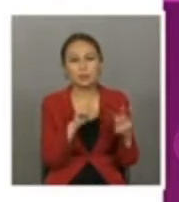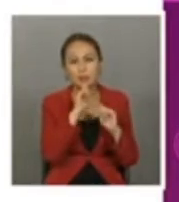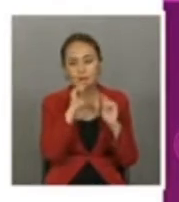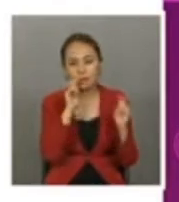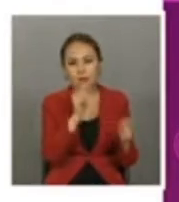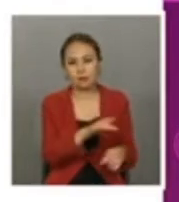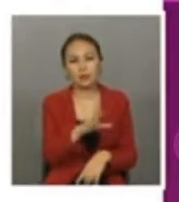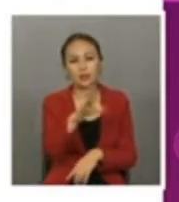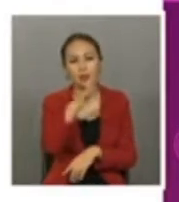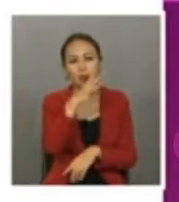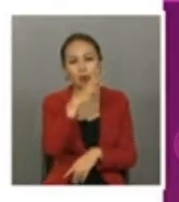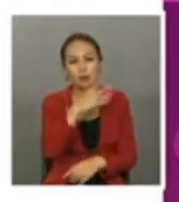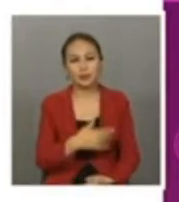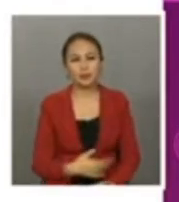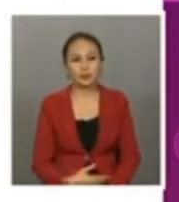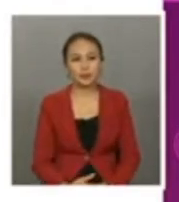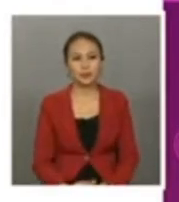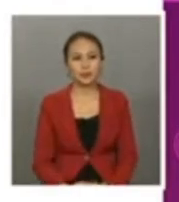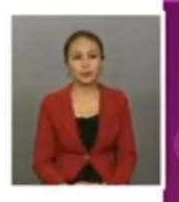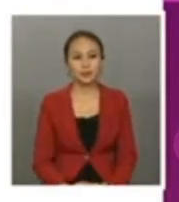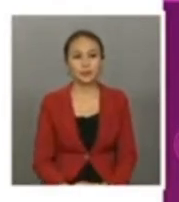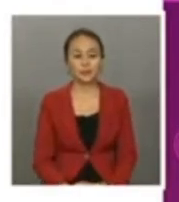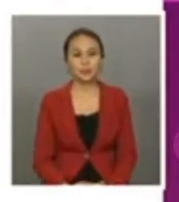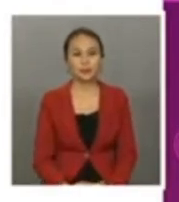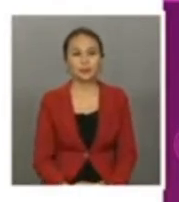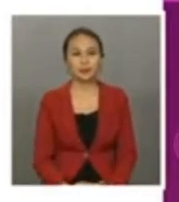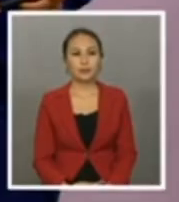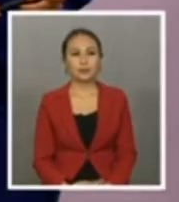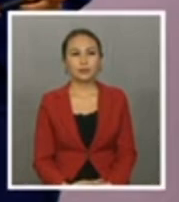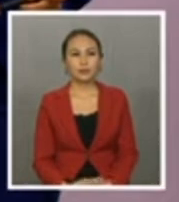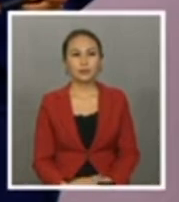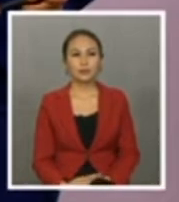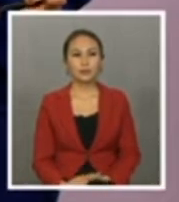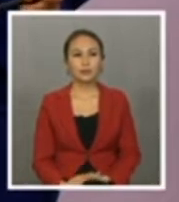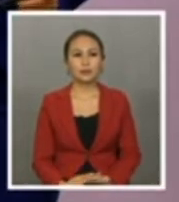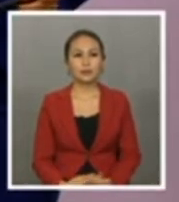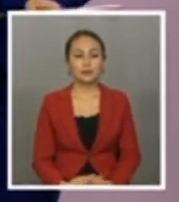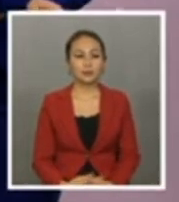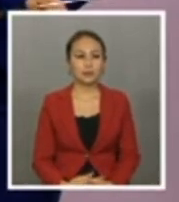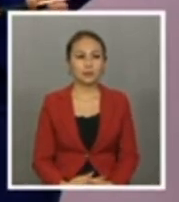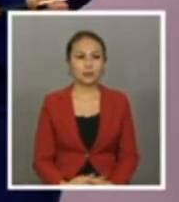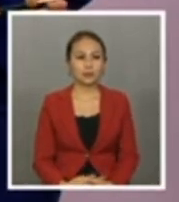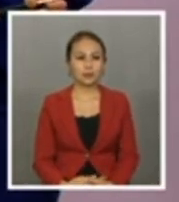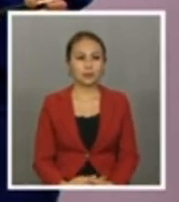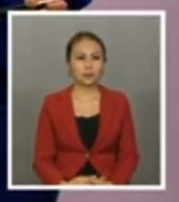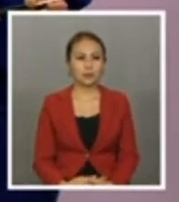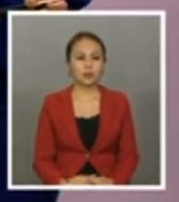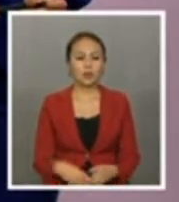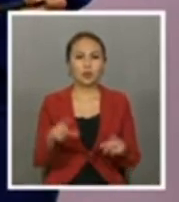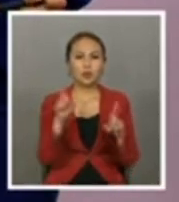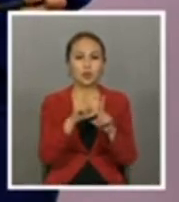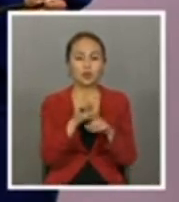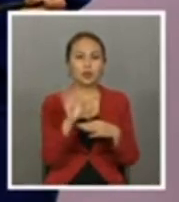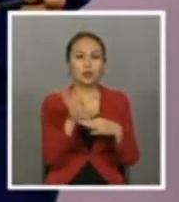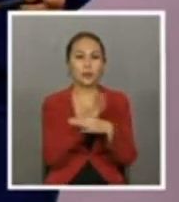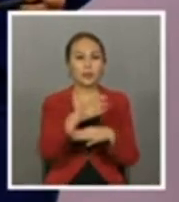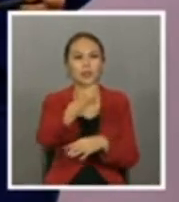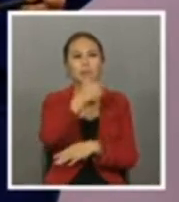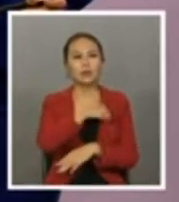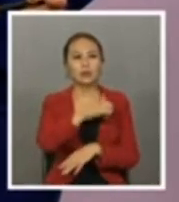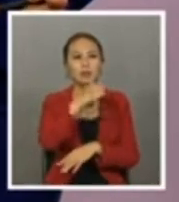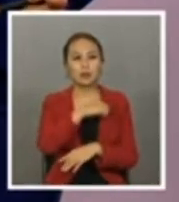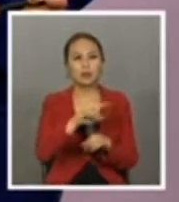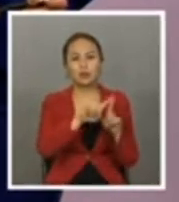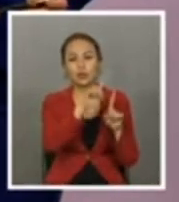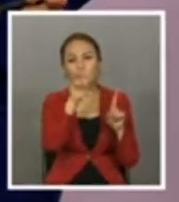іскер, сыйлық, уақыты. Осы сөздерді сөз құрамына талдаңдар. Түбірін,